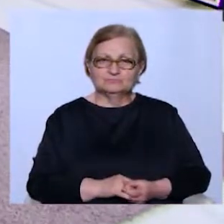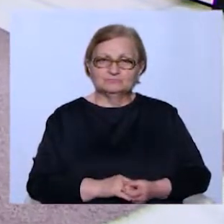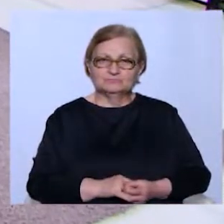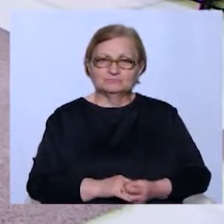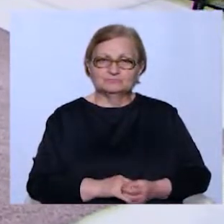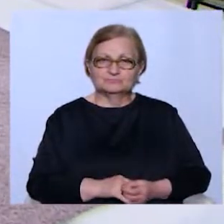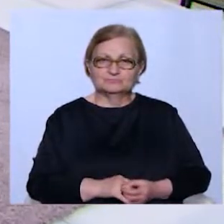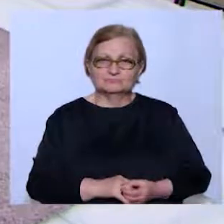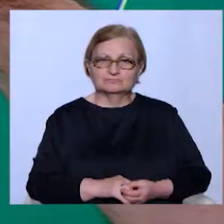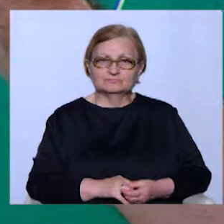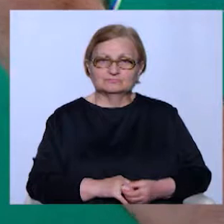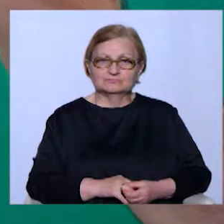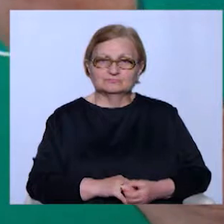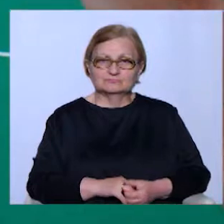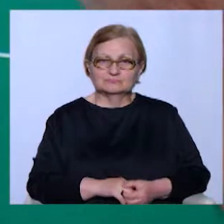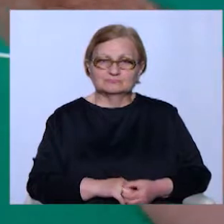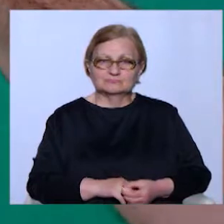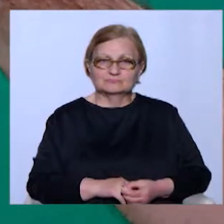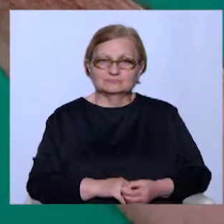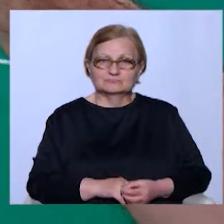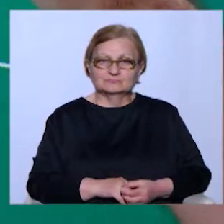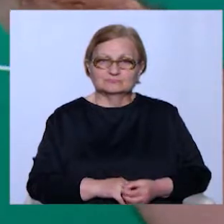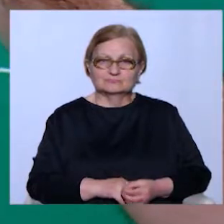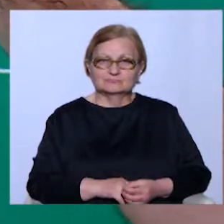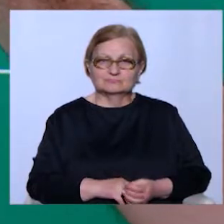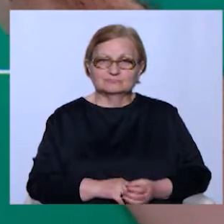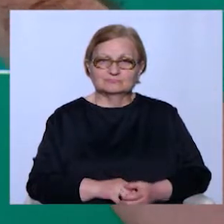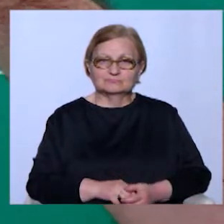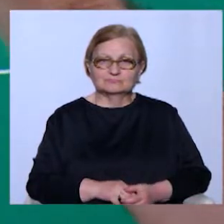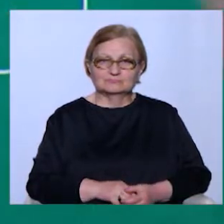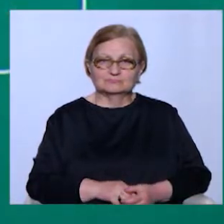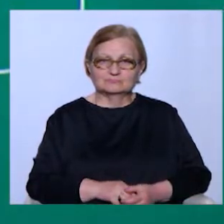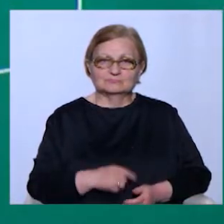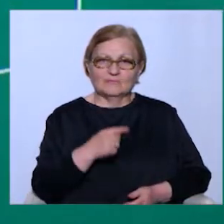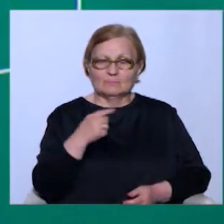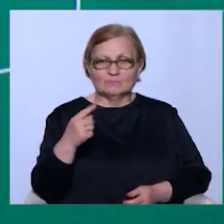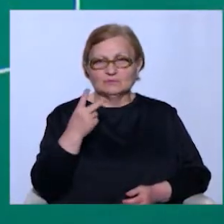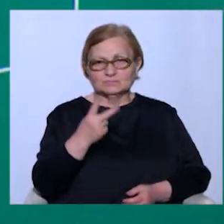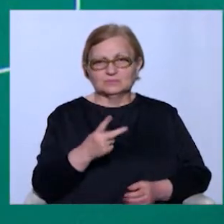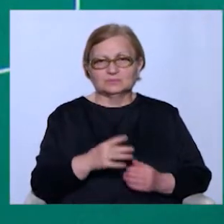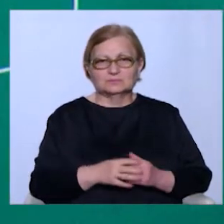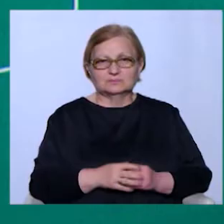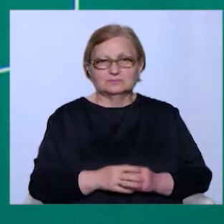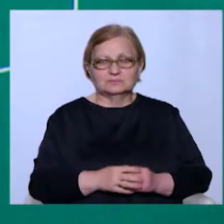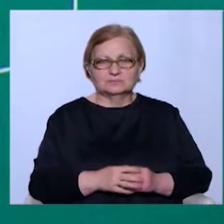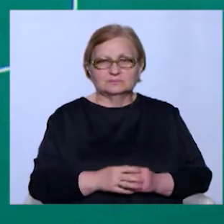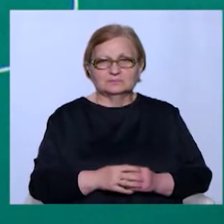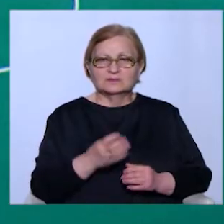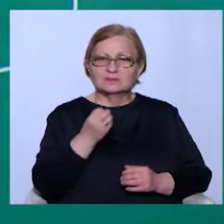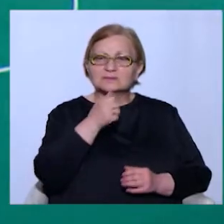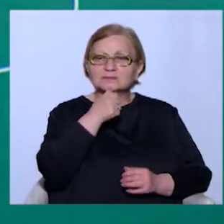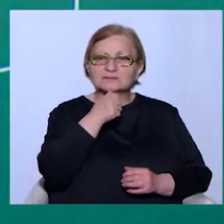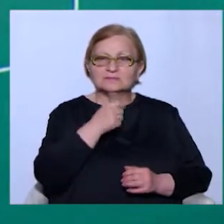ისევ ვაკეთებთ ასეთ ხაზს და ვაკლებთ ორს. კიდე ერთხელ გავაგოროთ